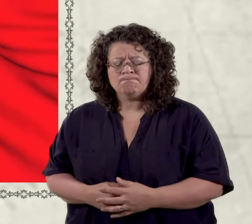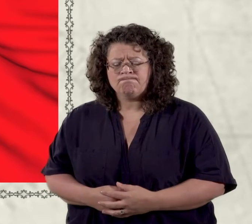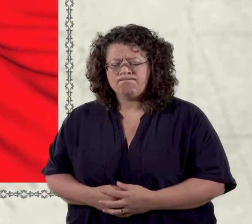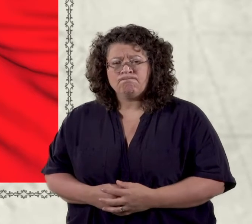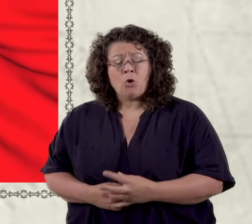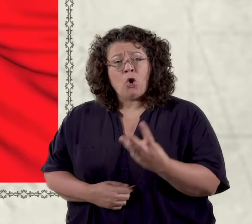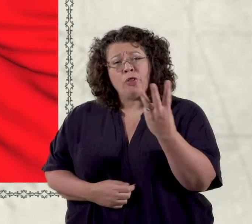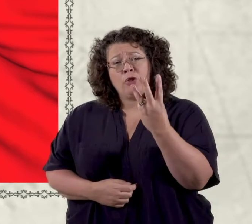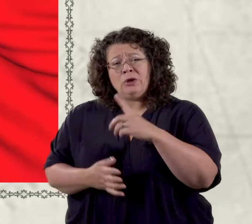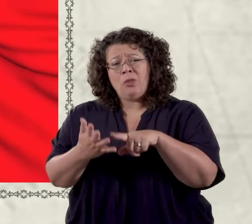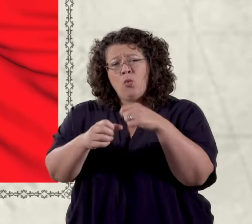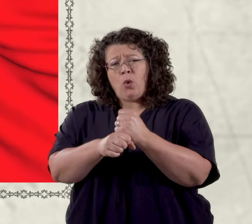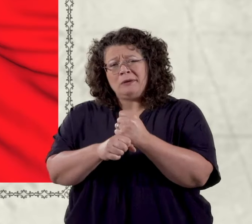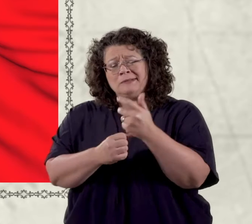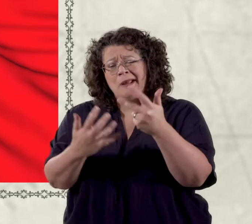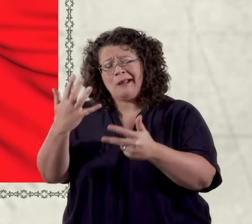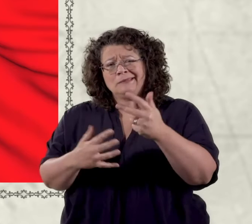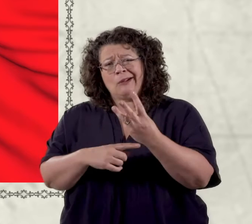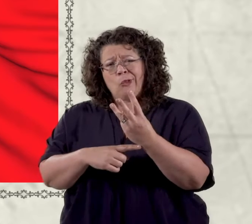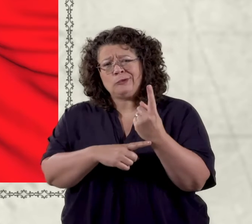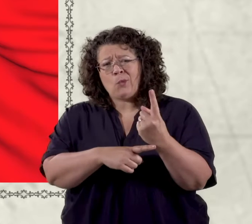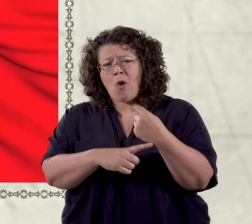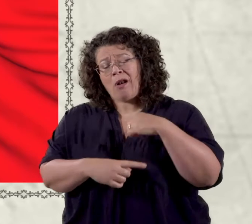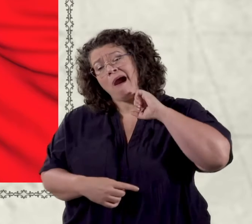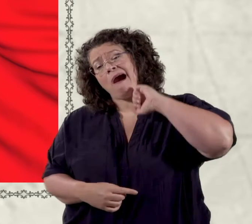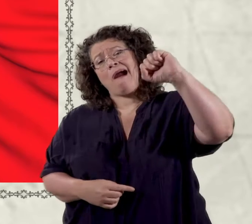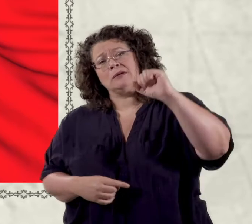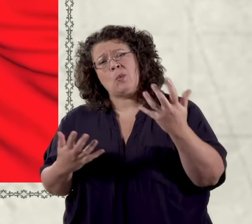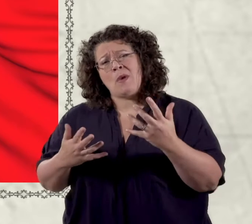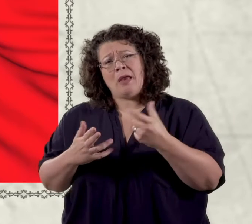Felly ar Awst y 30 1831,